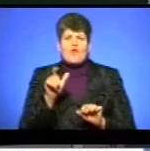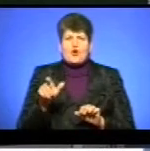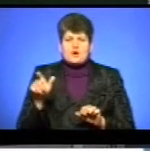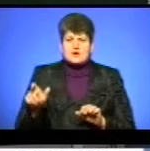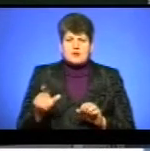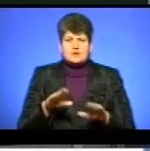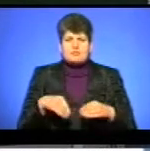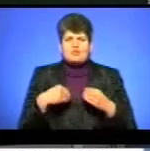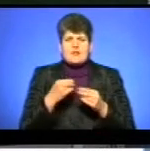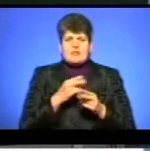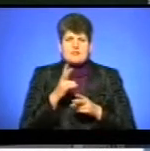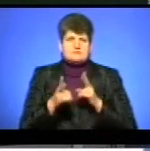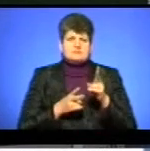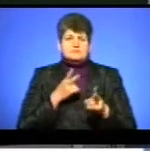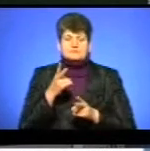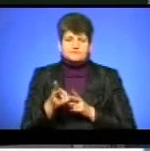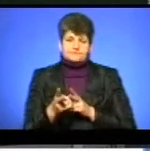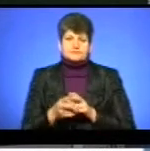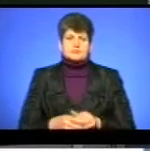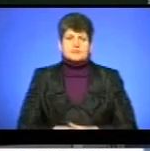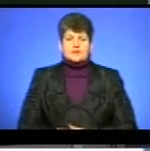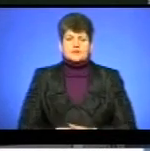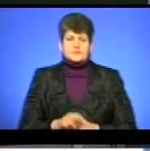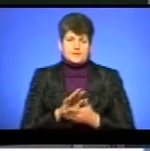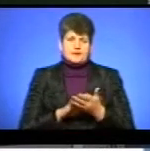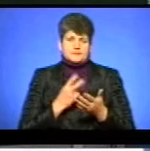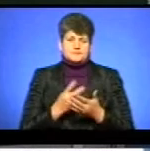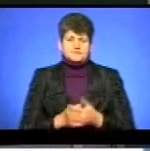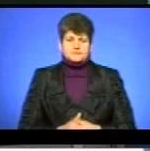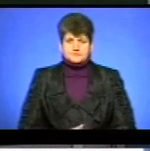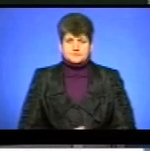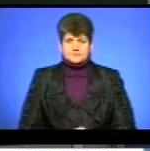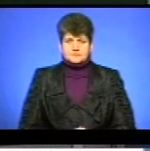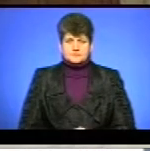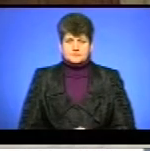обвинувачуваного подали апеляцію. Детальніше у сюжеті Любові Гадомської.